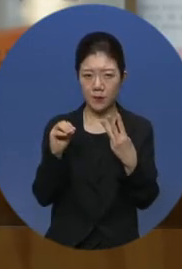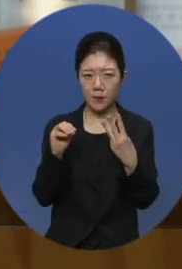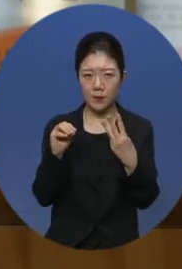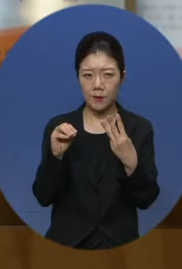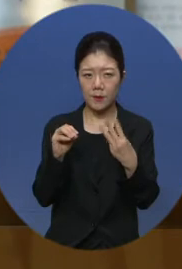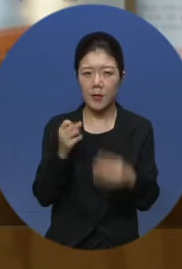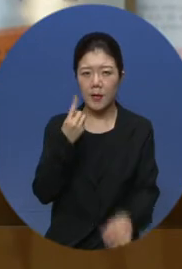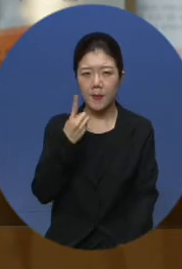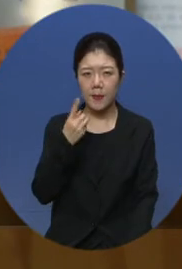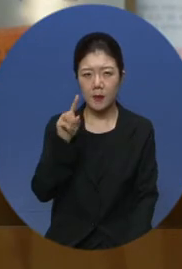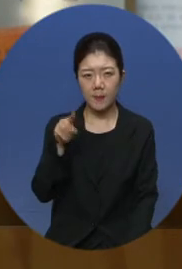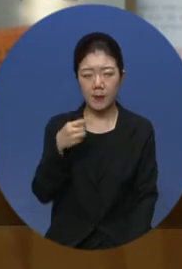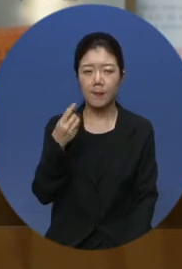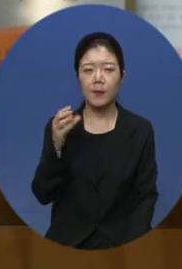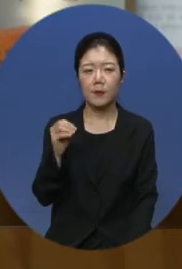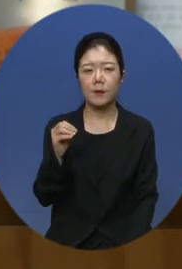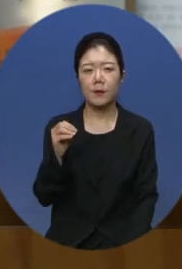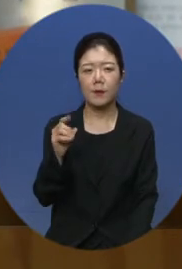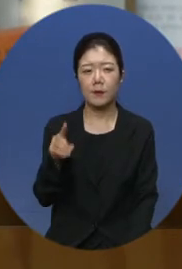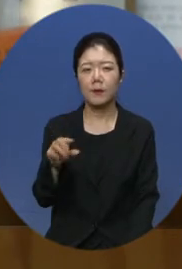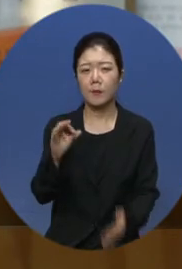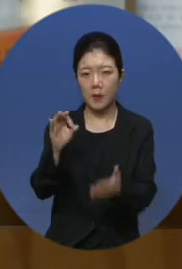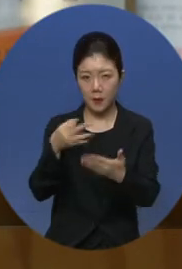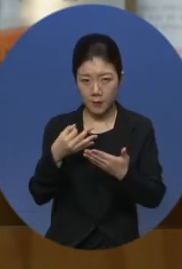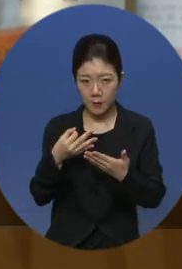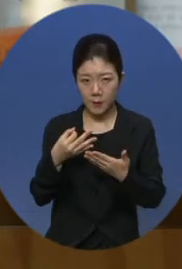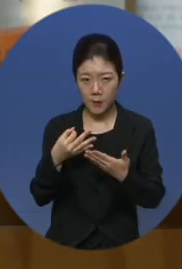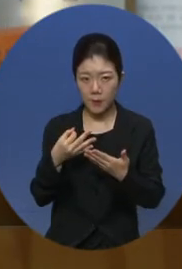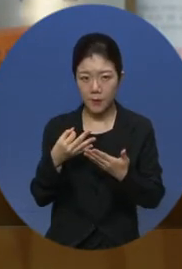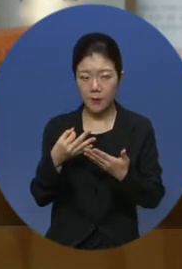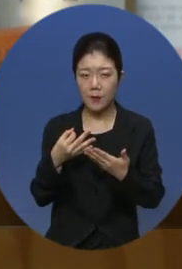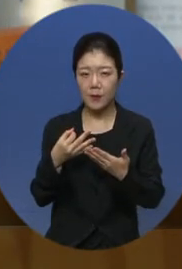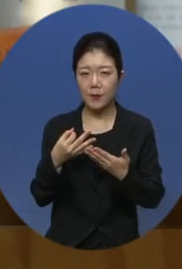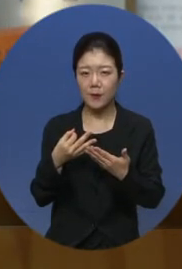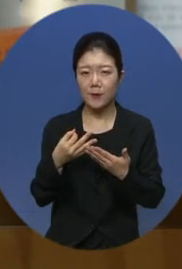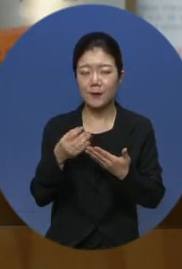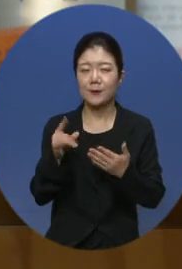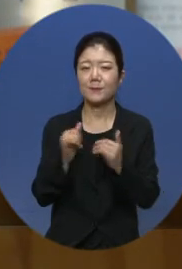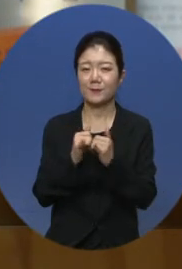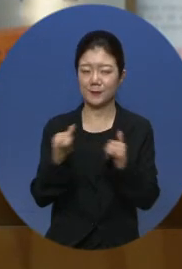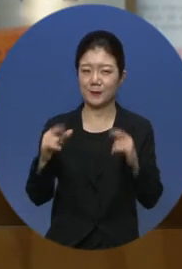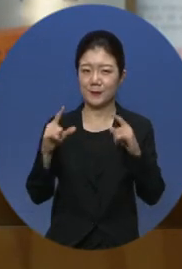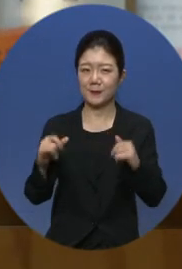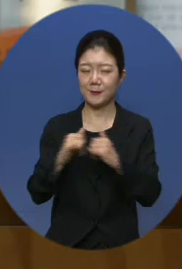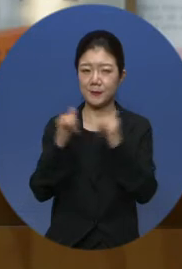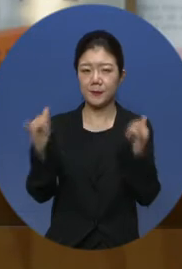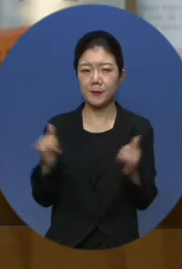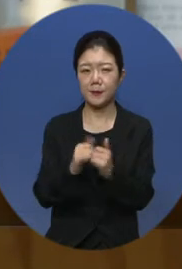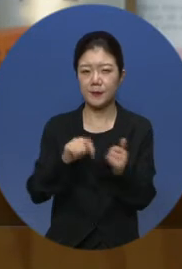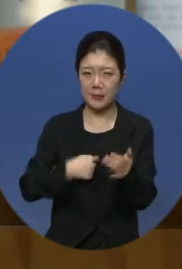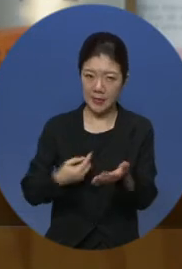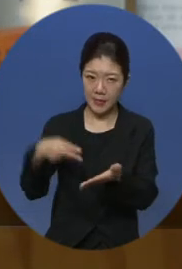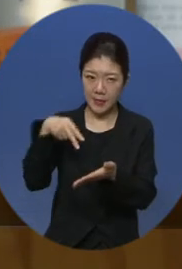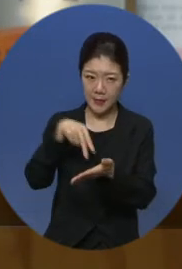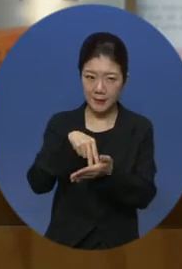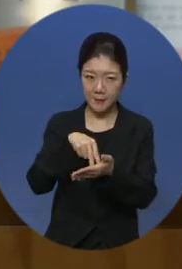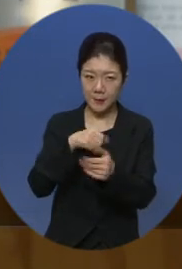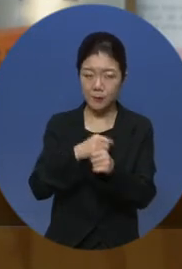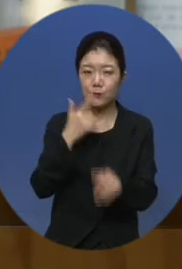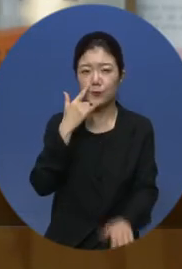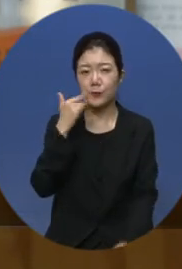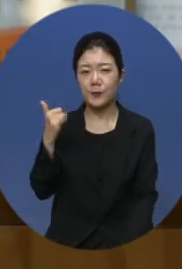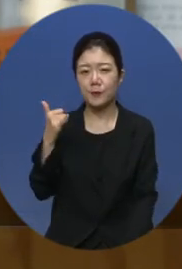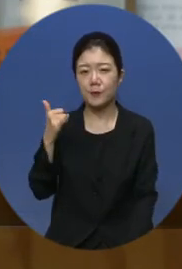그러니까 한 달에 100만 원. 그렇게 받는 급여는 그분들이 지역사회에 자립할 수 있고